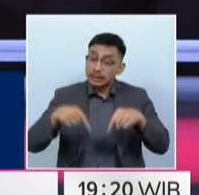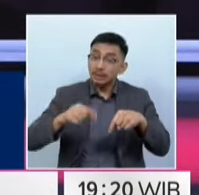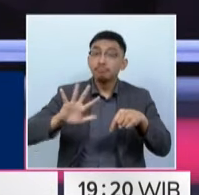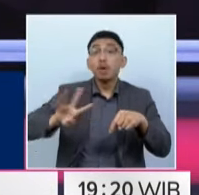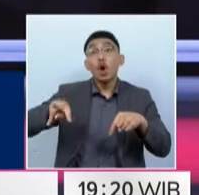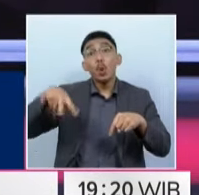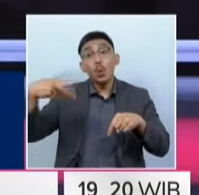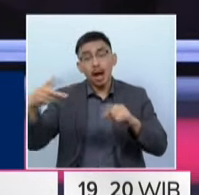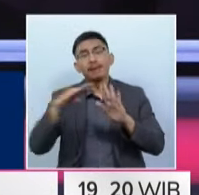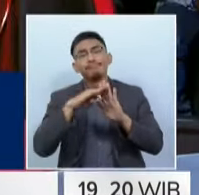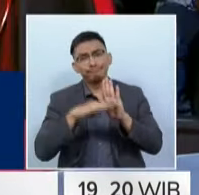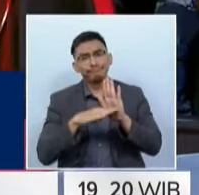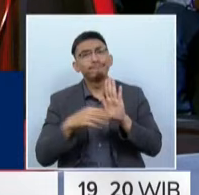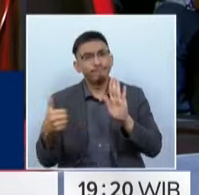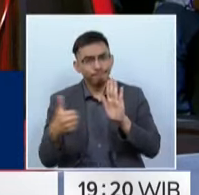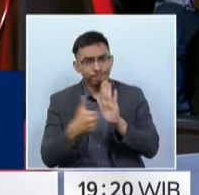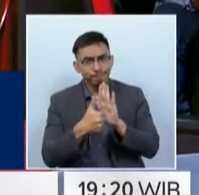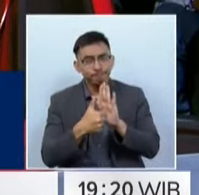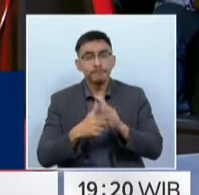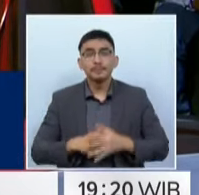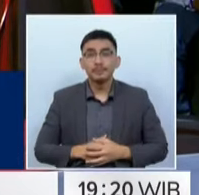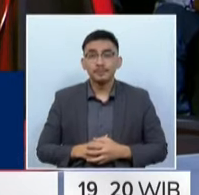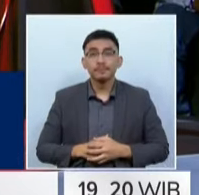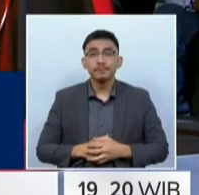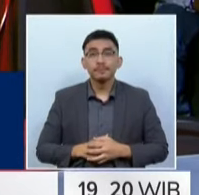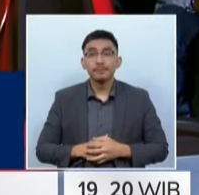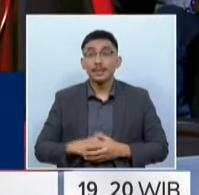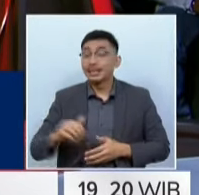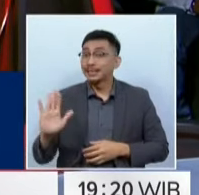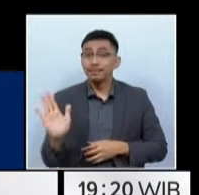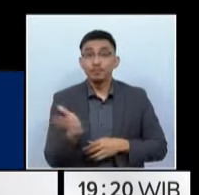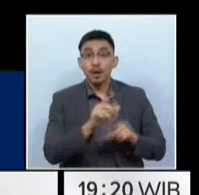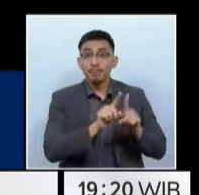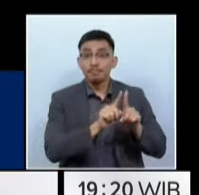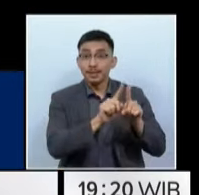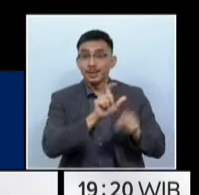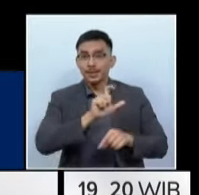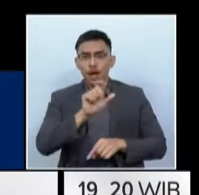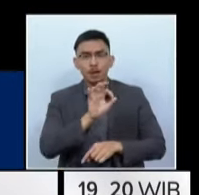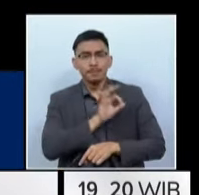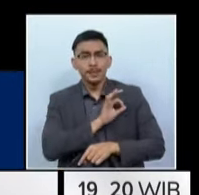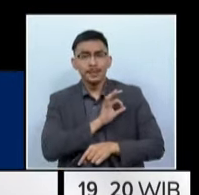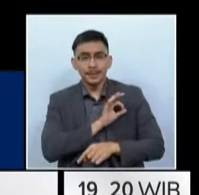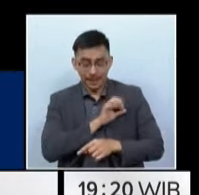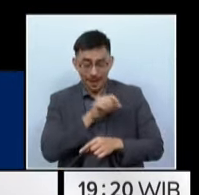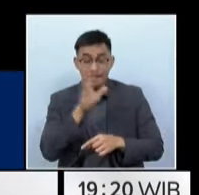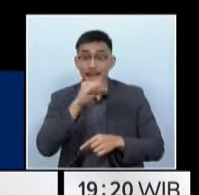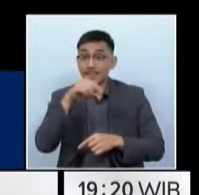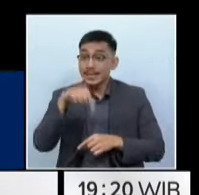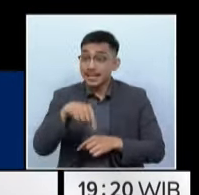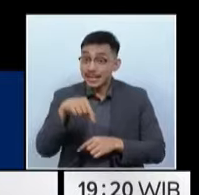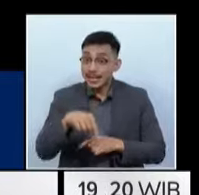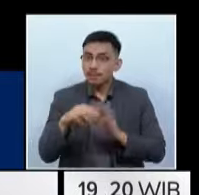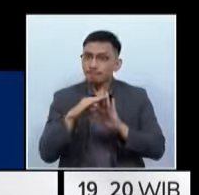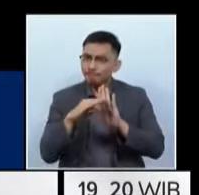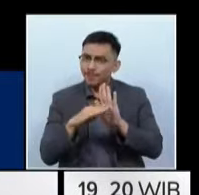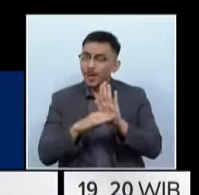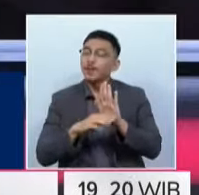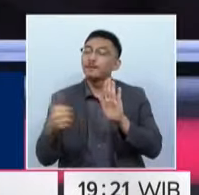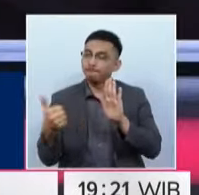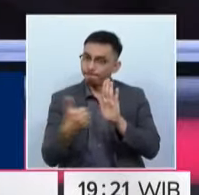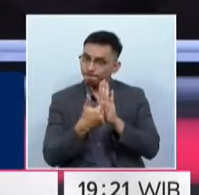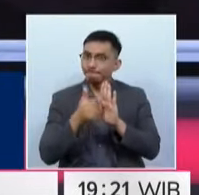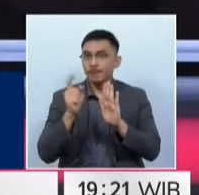ditaati oleh seluruh Pasangan calon presiden yang akan berdebat pada malam hari ini kita simak tata tertib ya